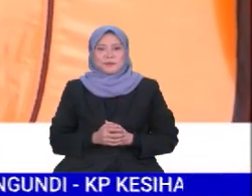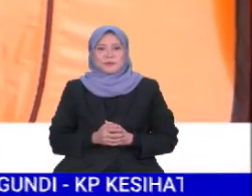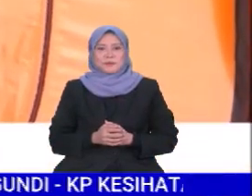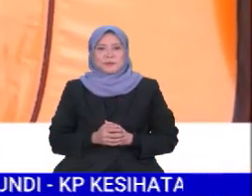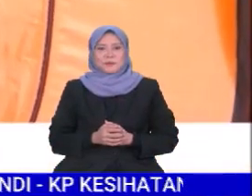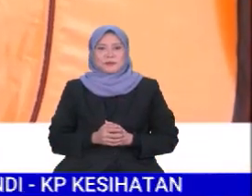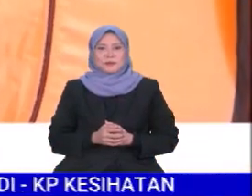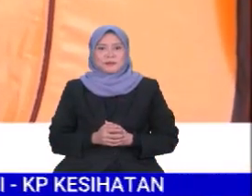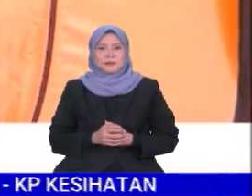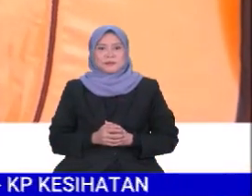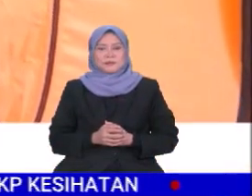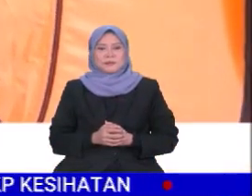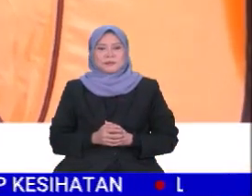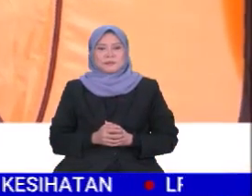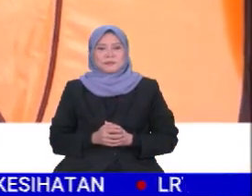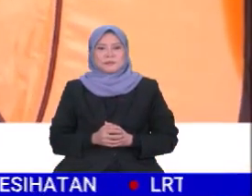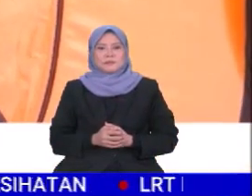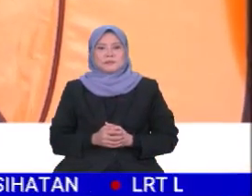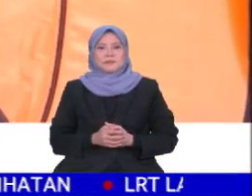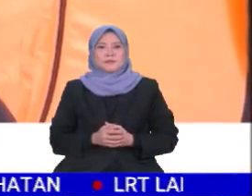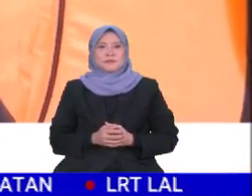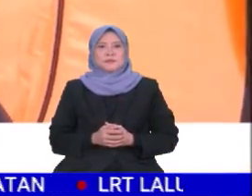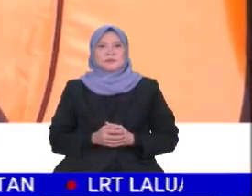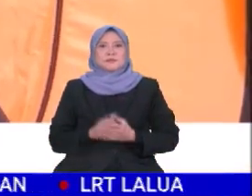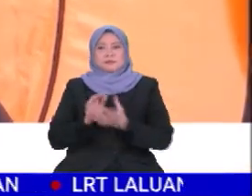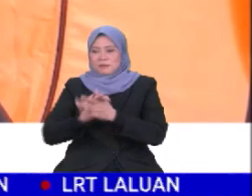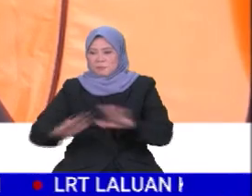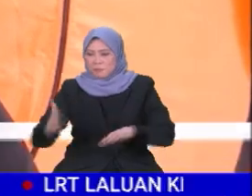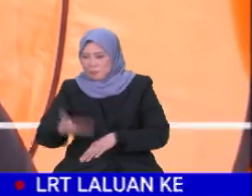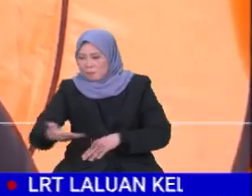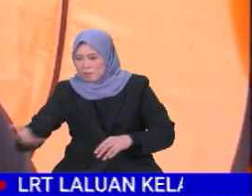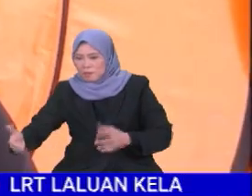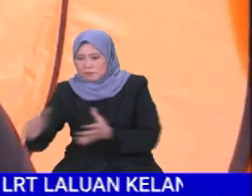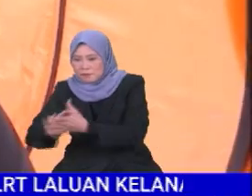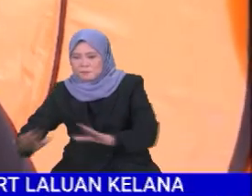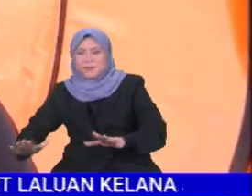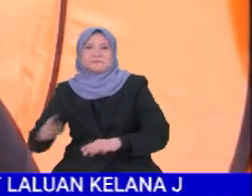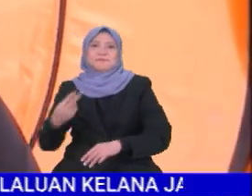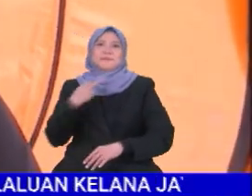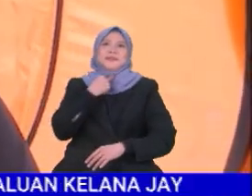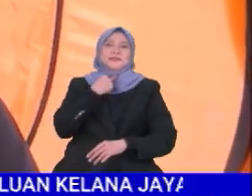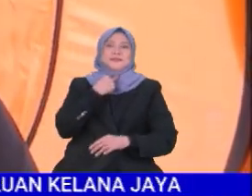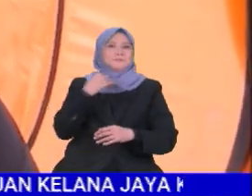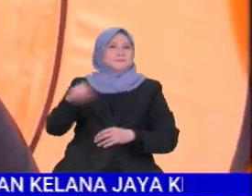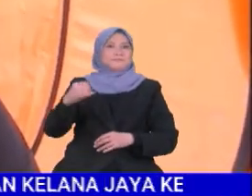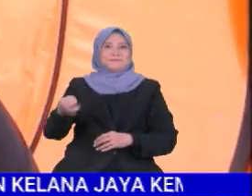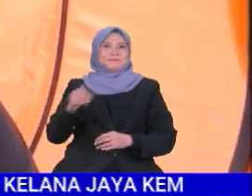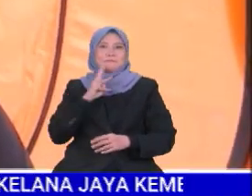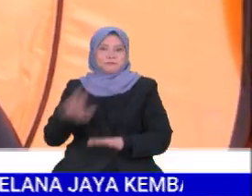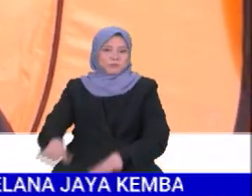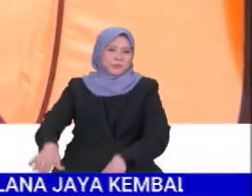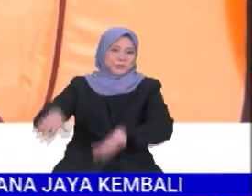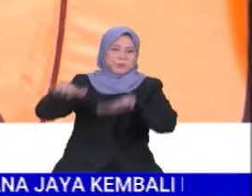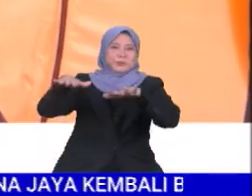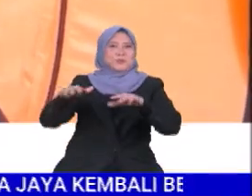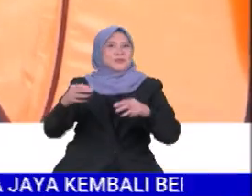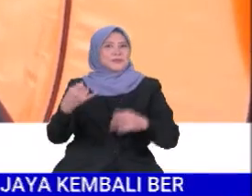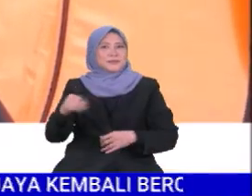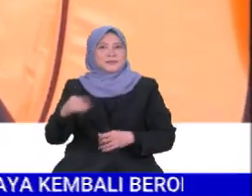itu lagi lah, tak ada denok itu gapo bawa gapo mai gitu ya laju. Bos om kena minum nak tahu